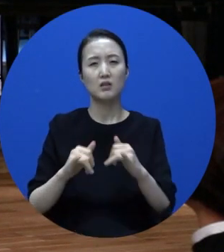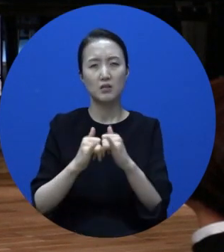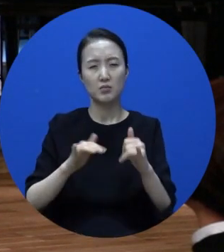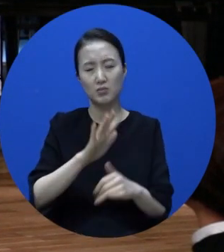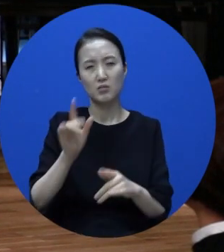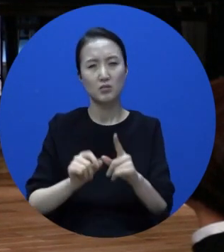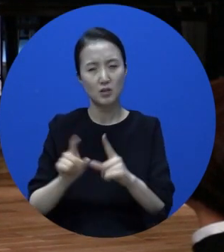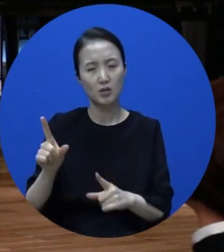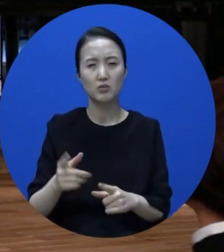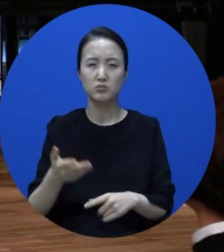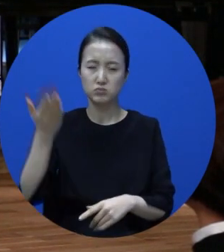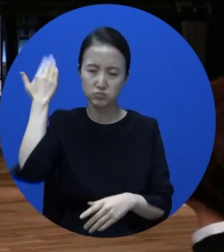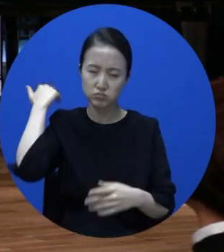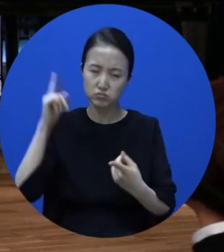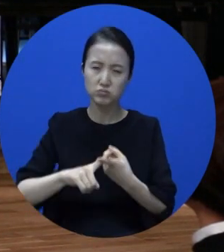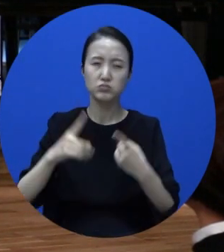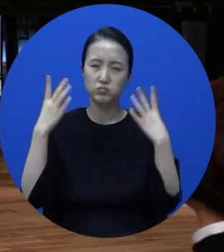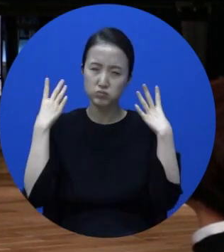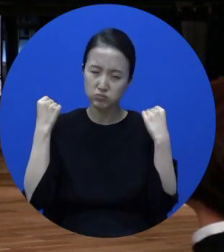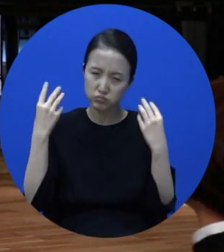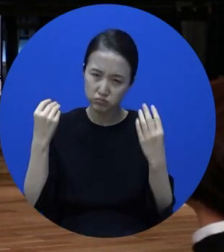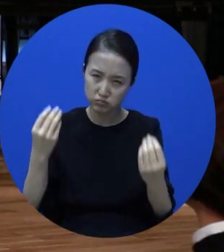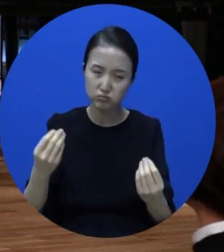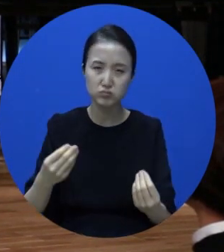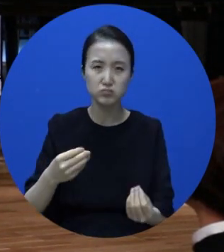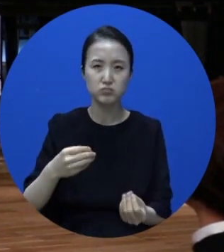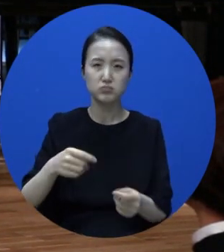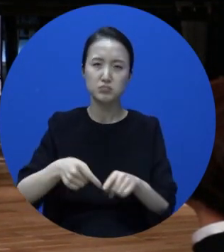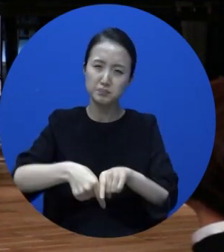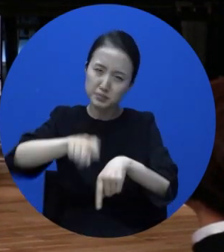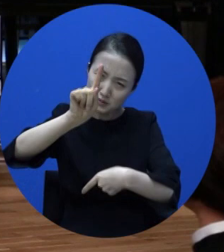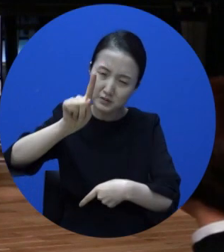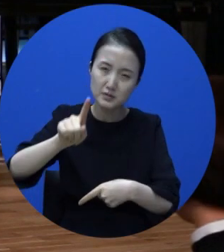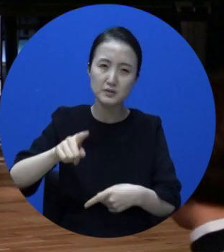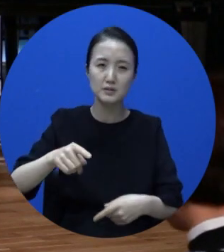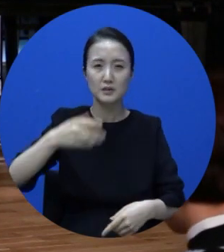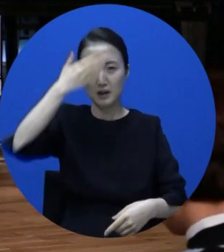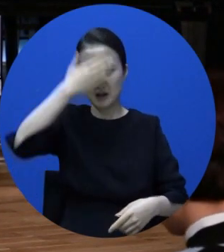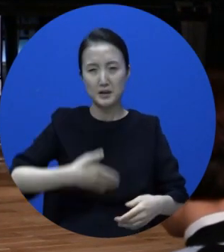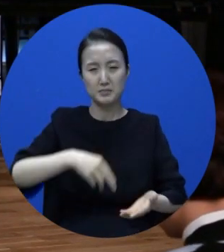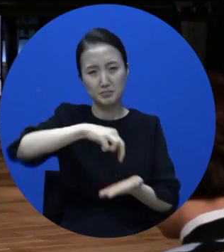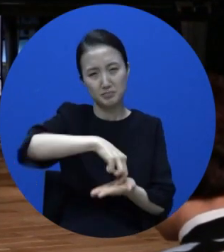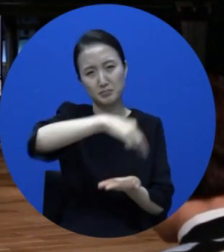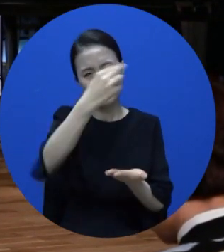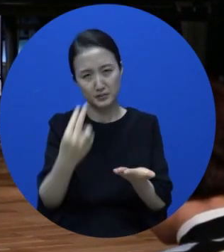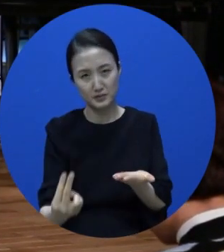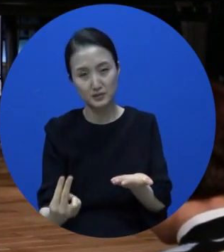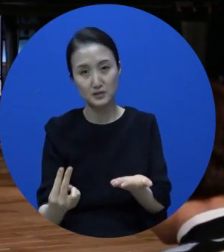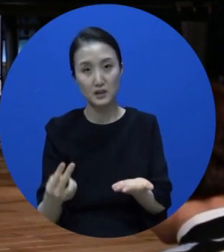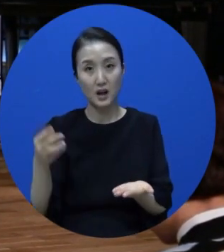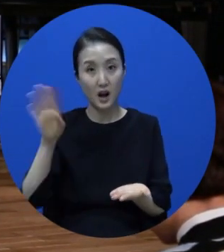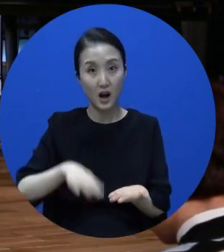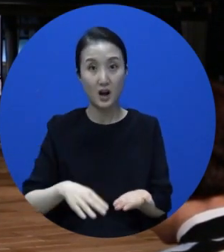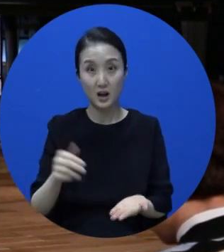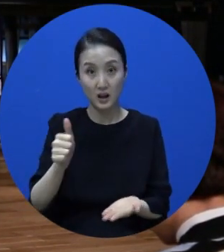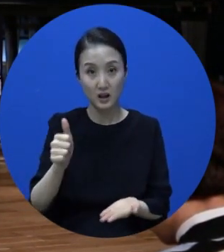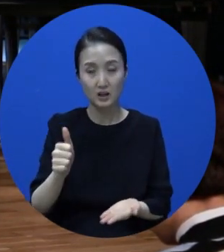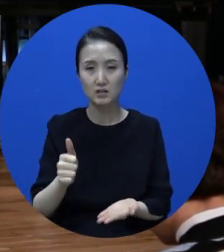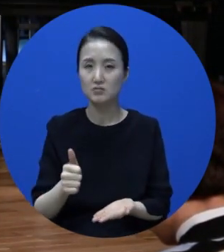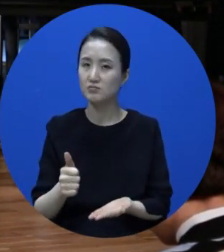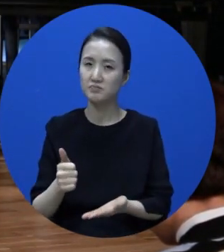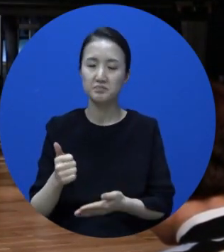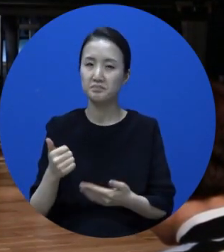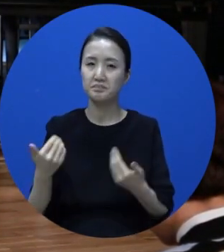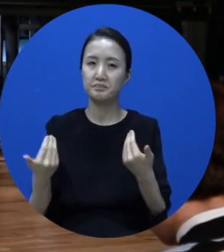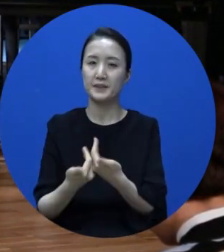높이뛰기 선수 는 하던 방식을 고수하면서 똑같이 뛰었지만 이 포스 베리 선수만 달리